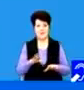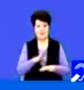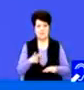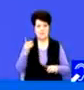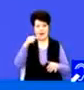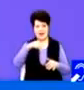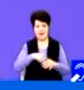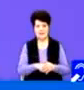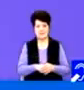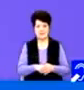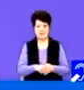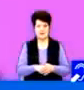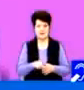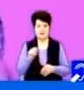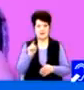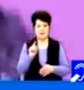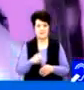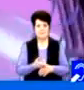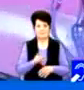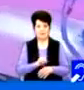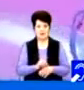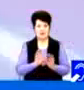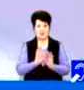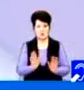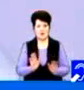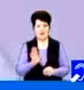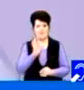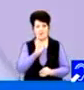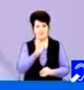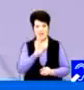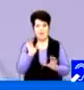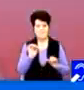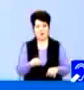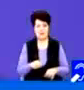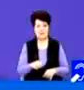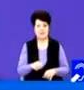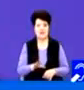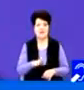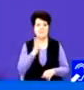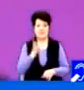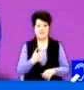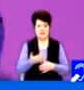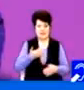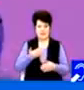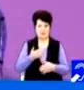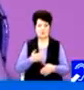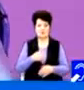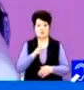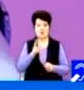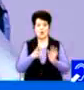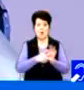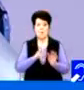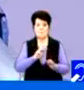adâncă decât marea doar femeia poate în Ajun de 8 Martie un robot a dat